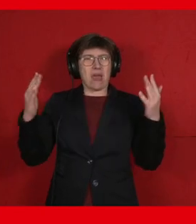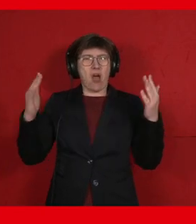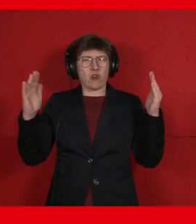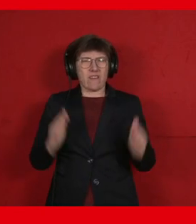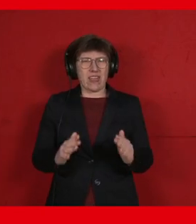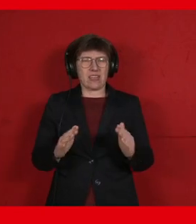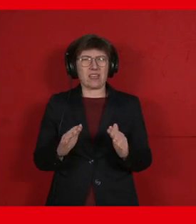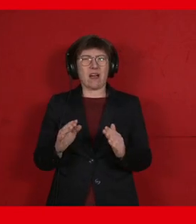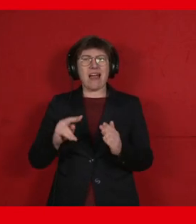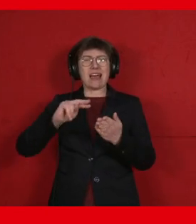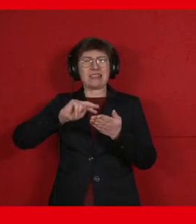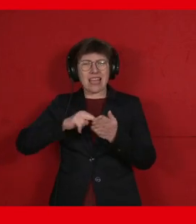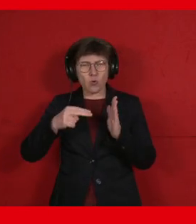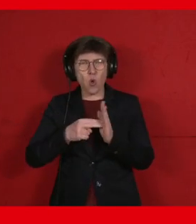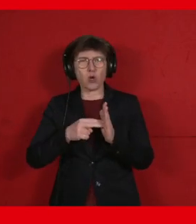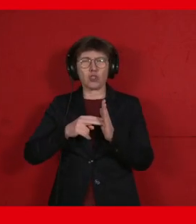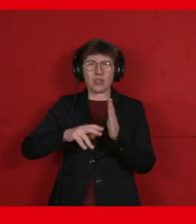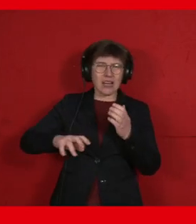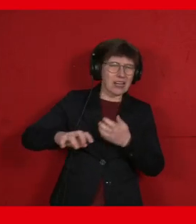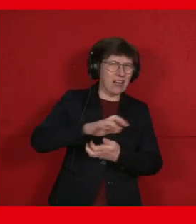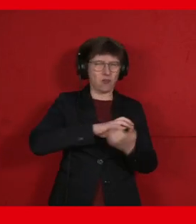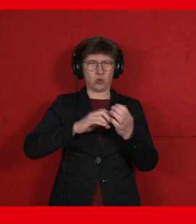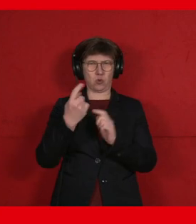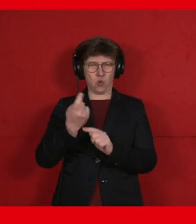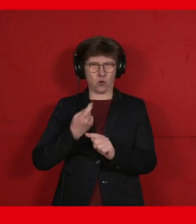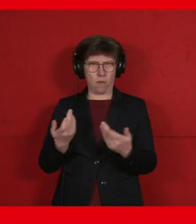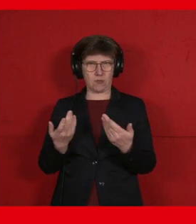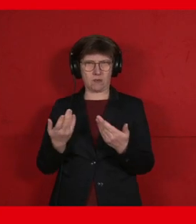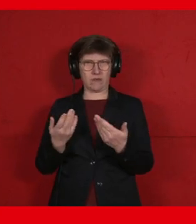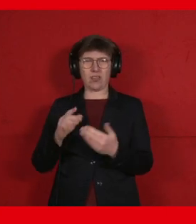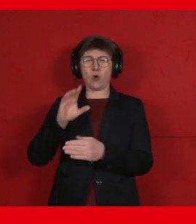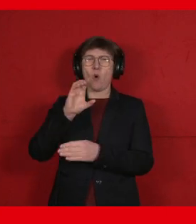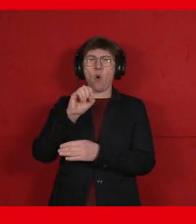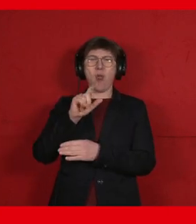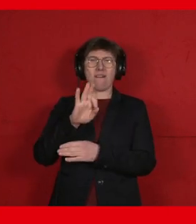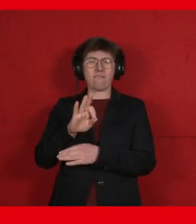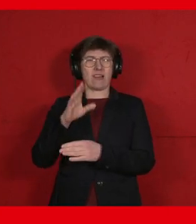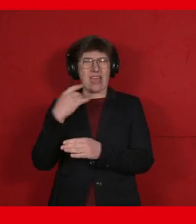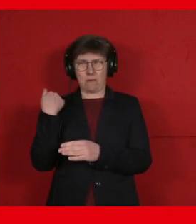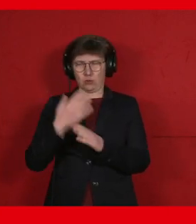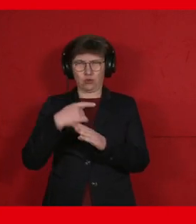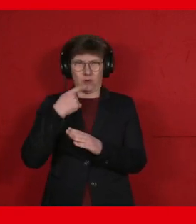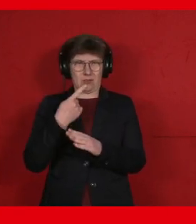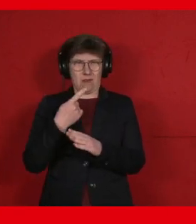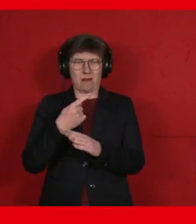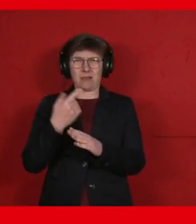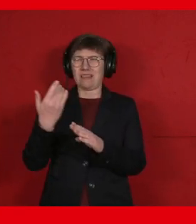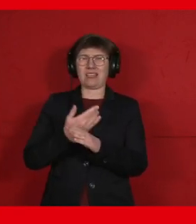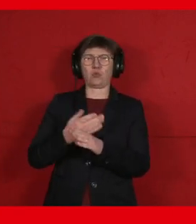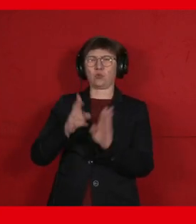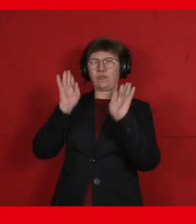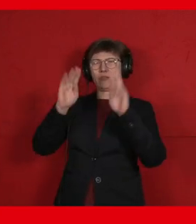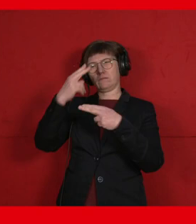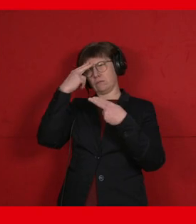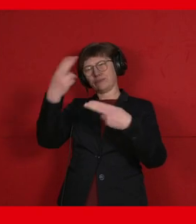deutlich geworden, eine technologische Revolution. Und die kommt eben, wie Olaf auch gesagt hat, sicher nicht aus dem